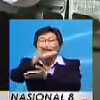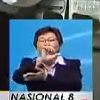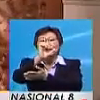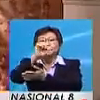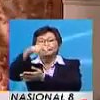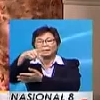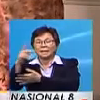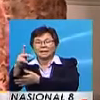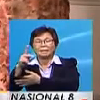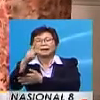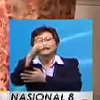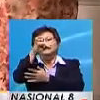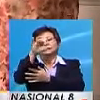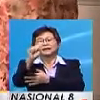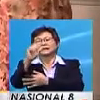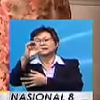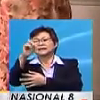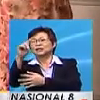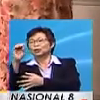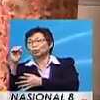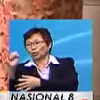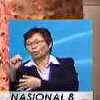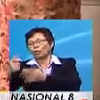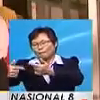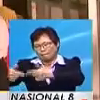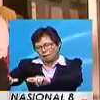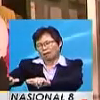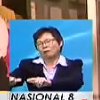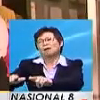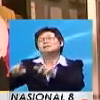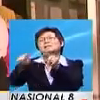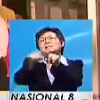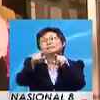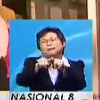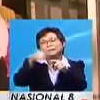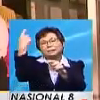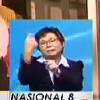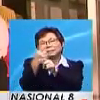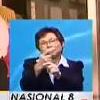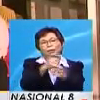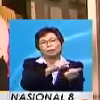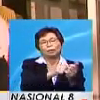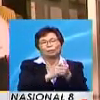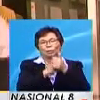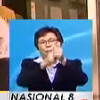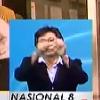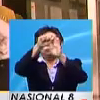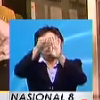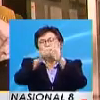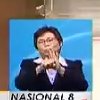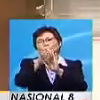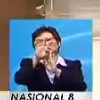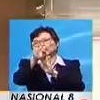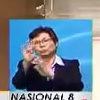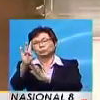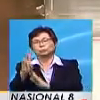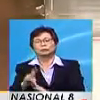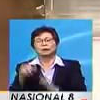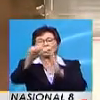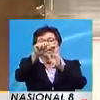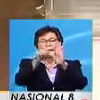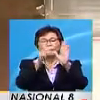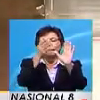seperti danos adalah dibenarkan sepertiana ditetapkan mengikut seksyen 47